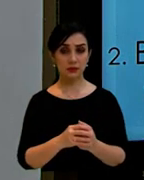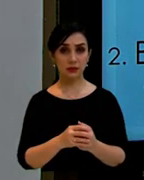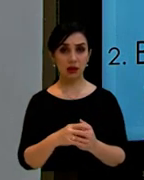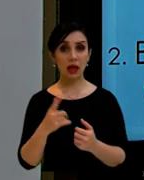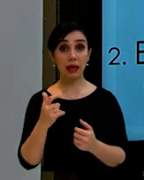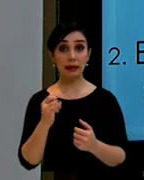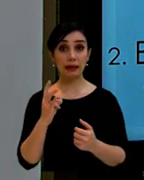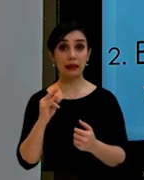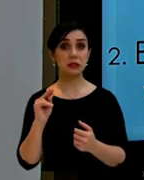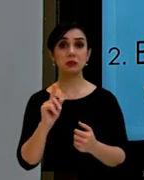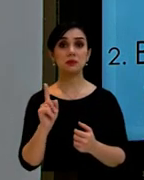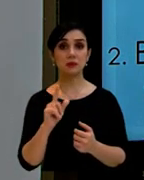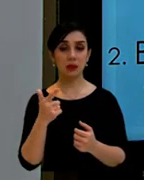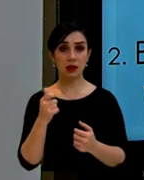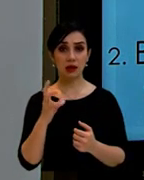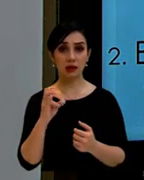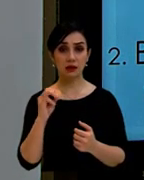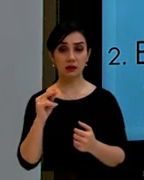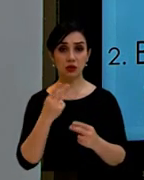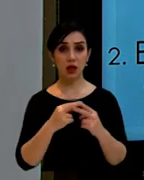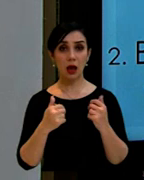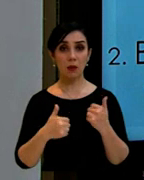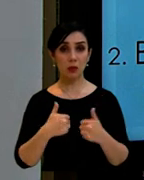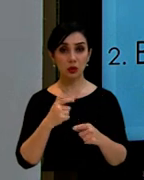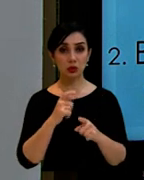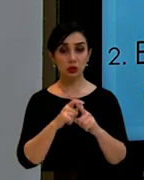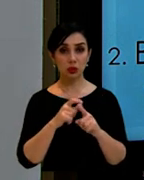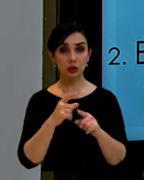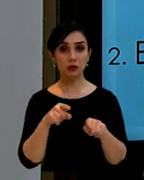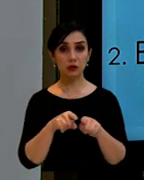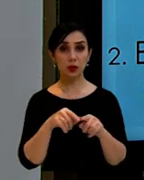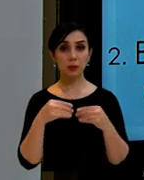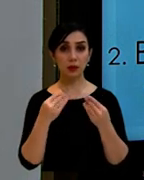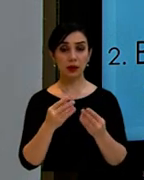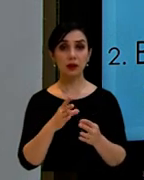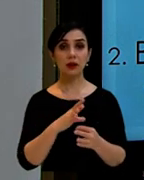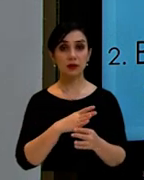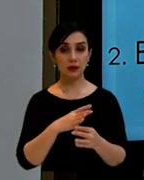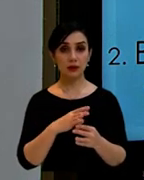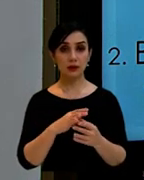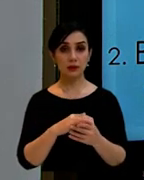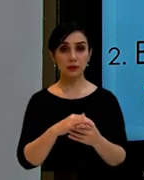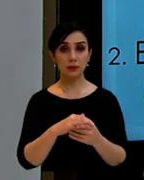Ganj so'ziga e'tibor beramiz. Darsligingizda abro so'zi ham, ganj so'zi ham berilgan edi lug'atda.